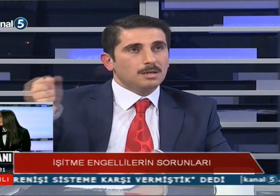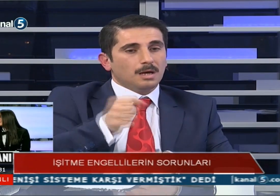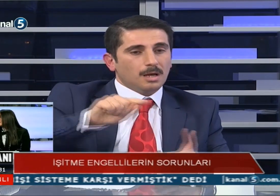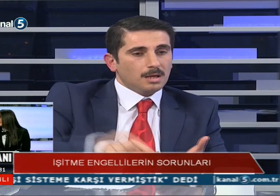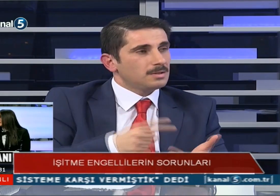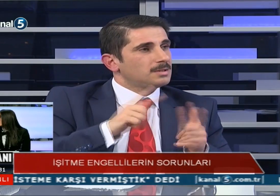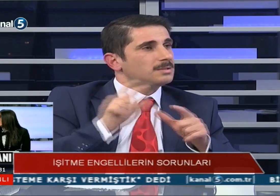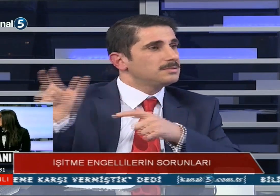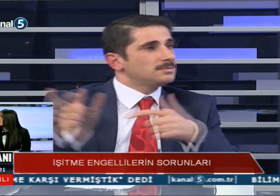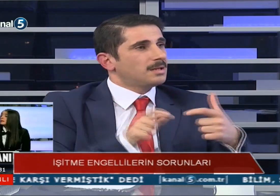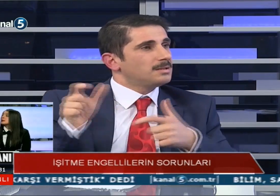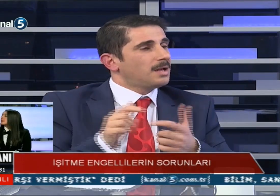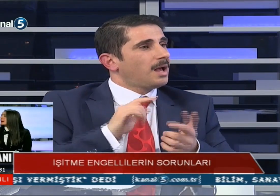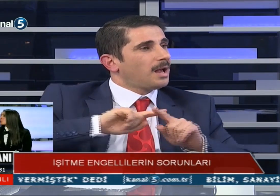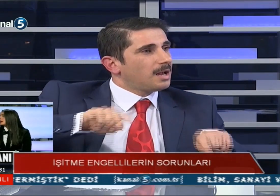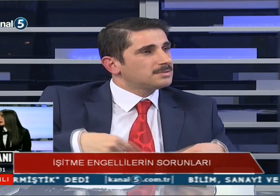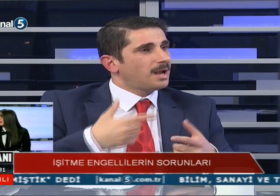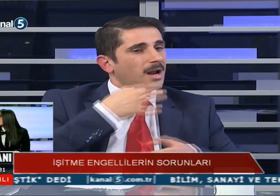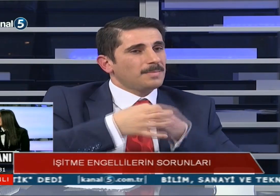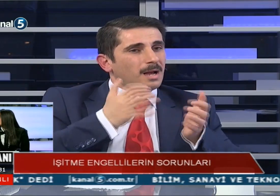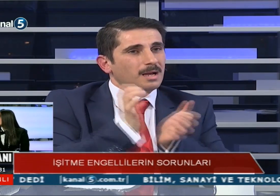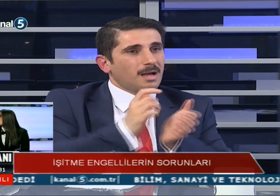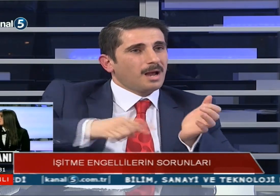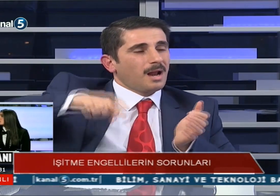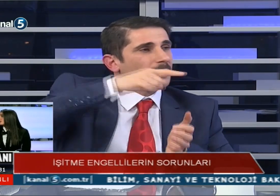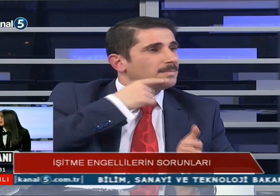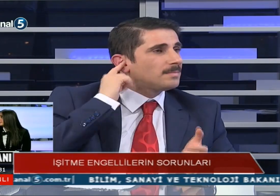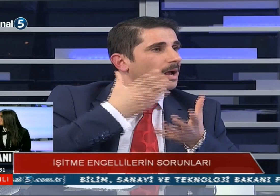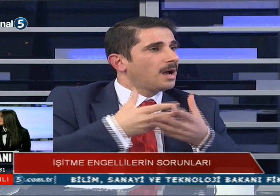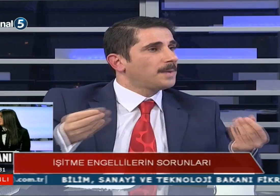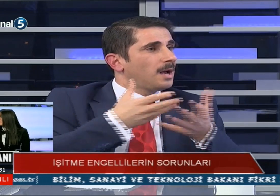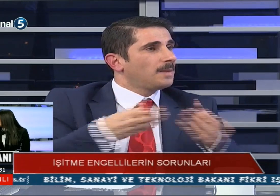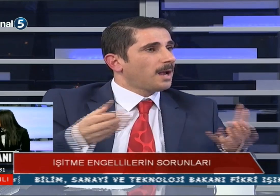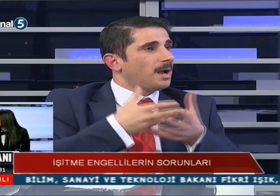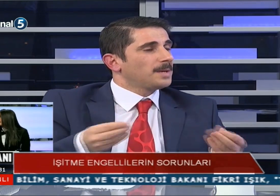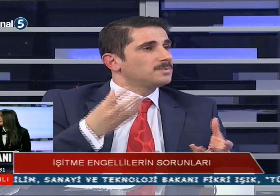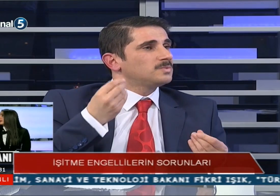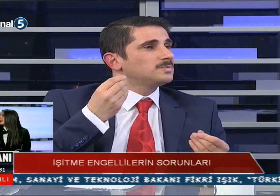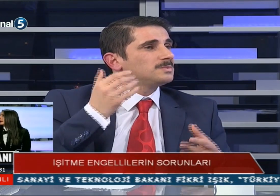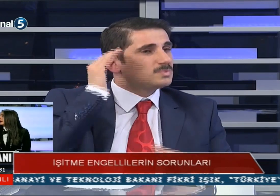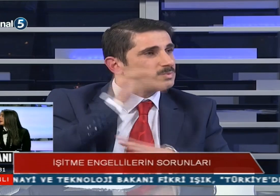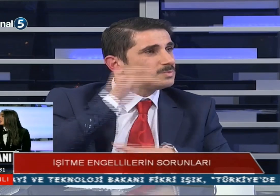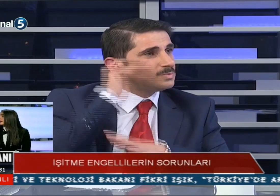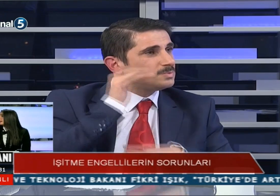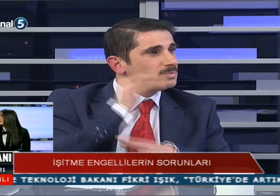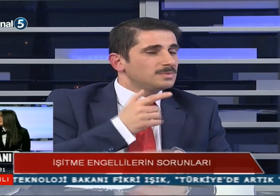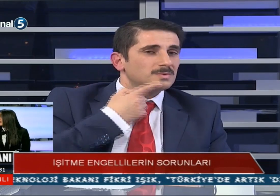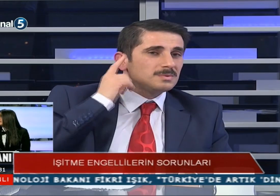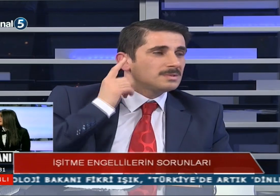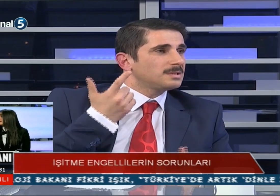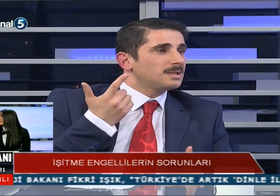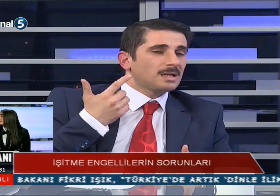maalesef içlerinde duruyoruz. Yani noterlerde en önemlisi biliyorsunuz noter önemli. İşaret dili